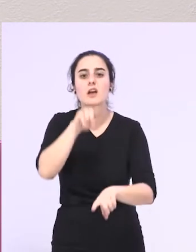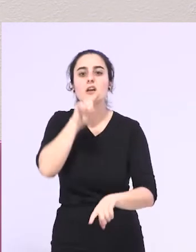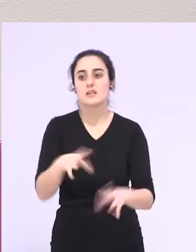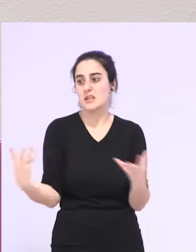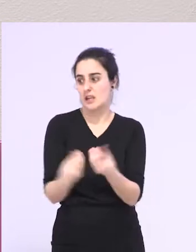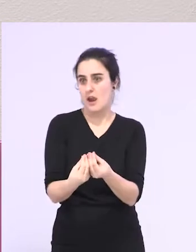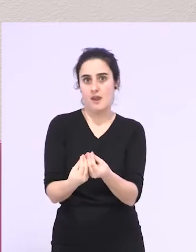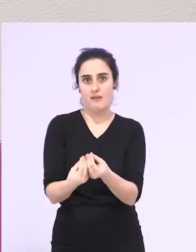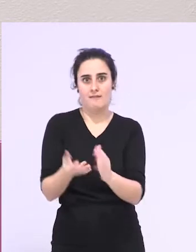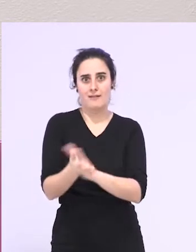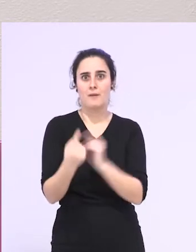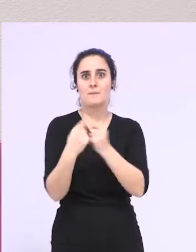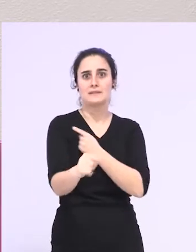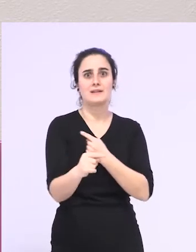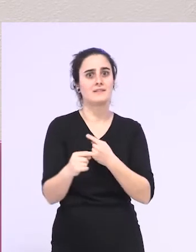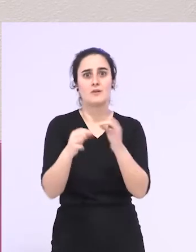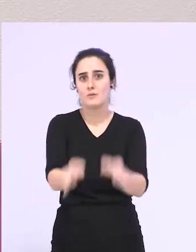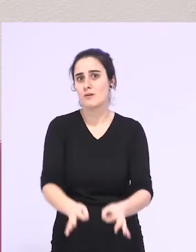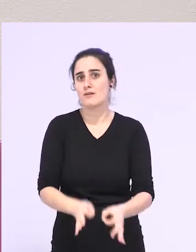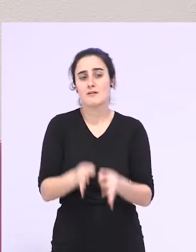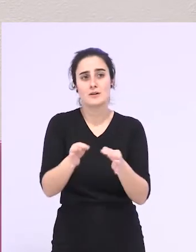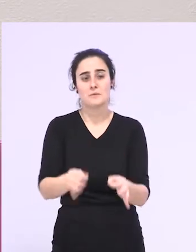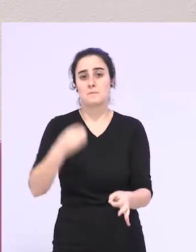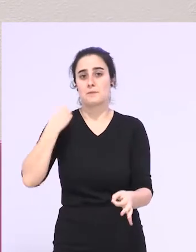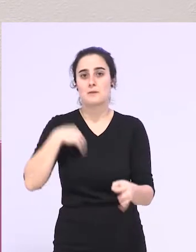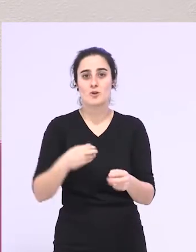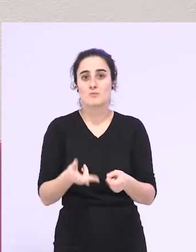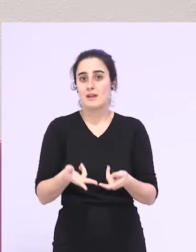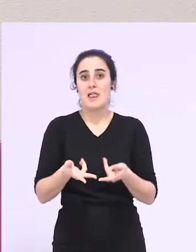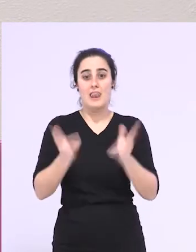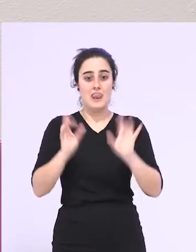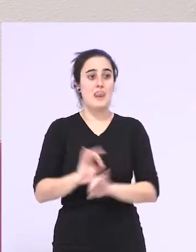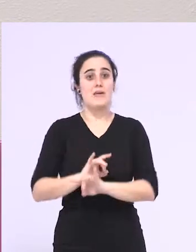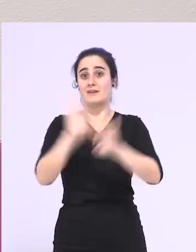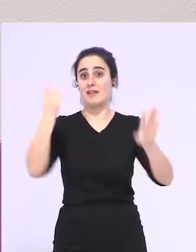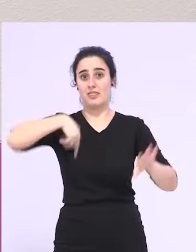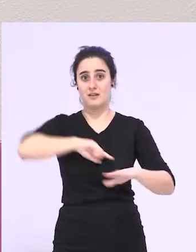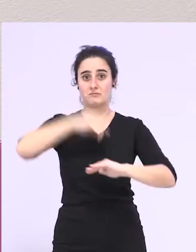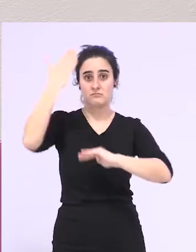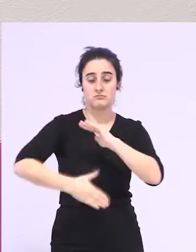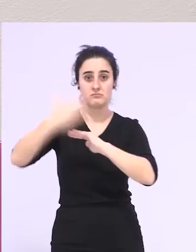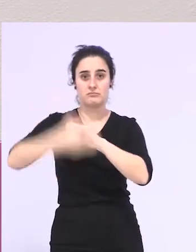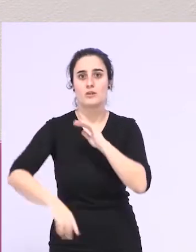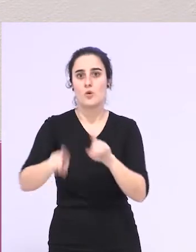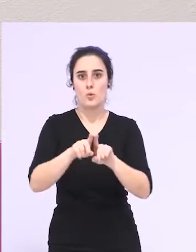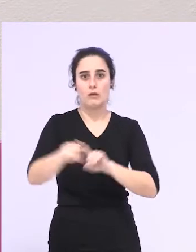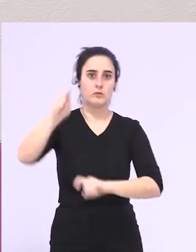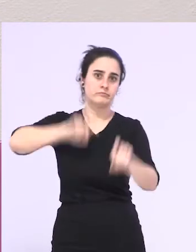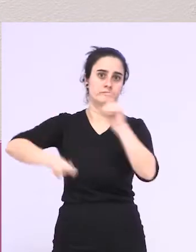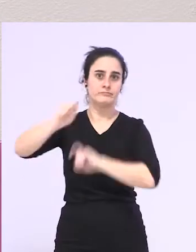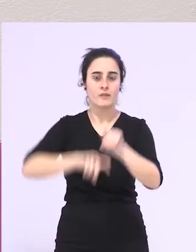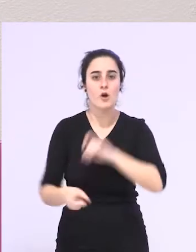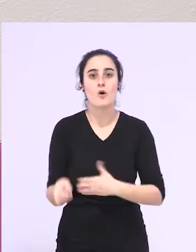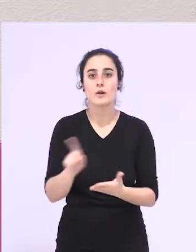bultatzen ari gara, edo mezuak beti dira, gero eta askatasun murritzagoko bizimodu batzuetara bultatzea, ez? Eta erasoen